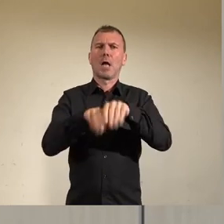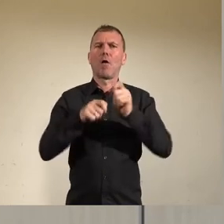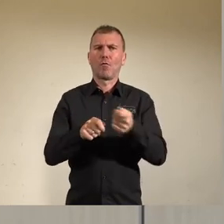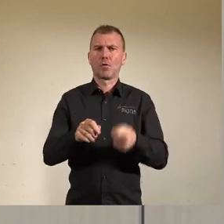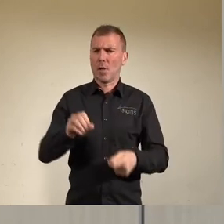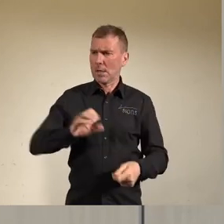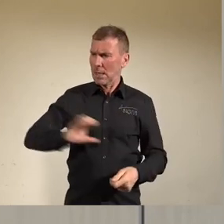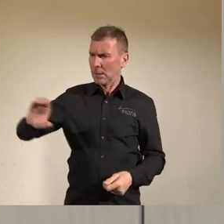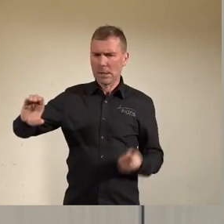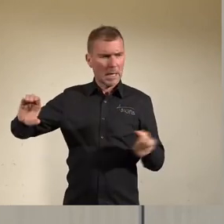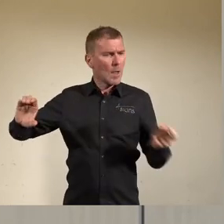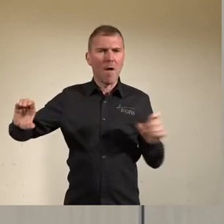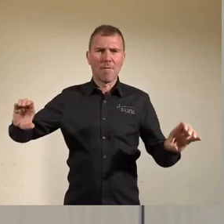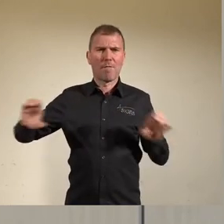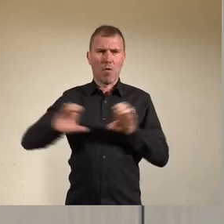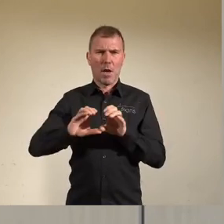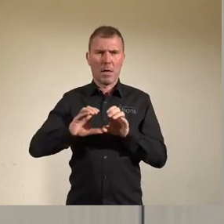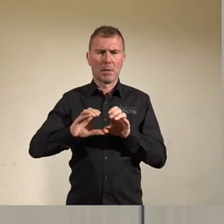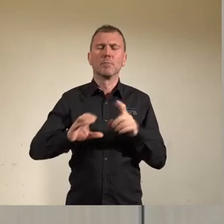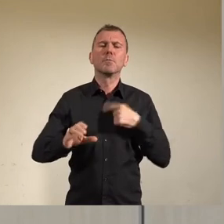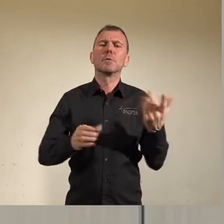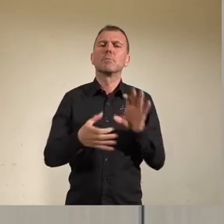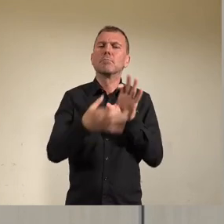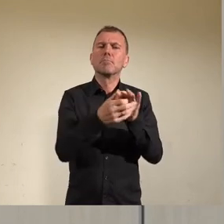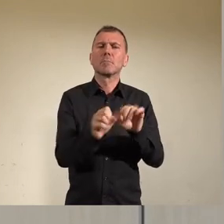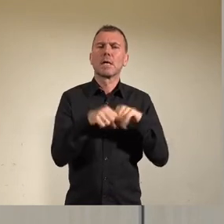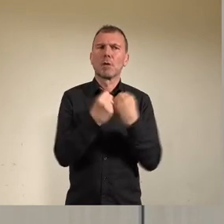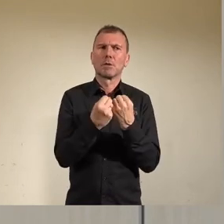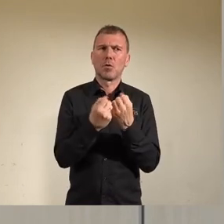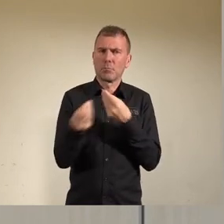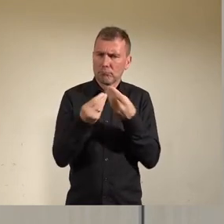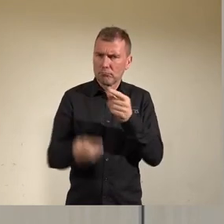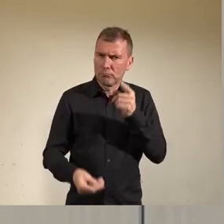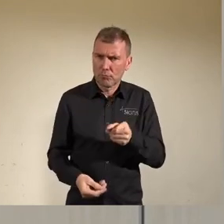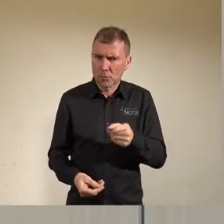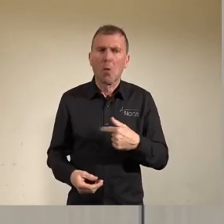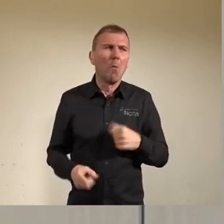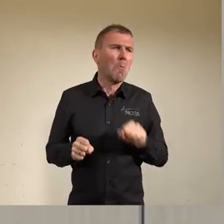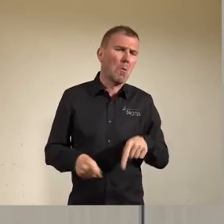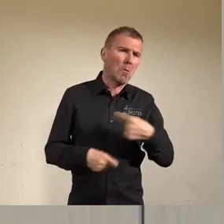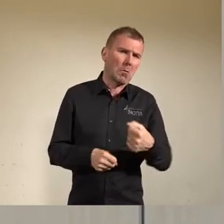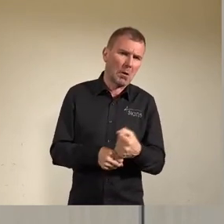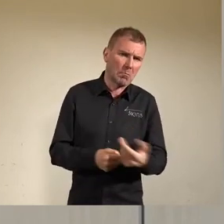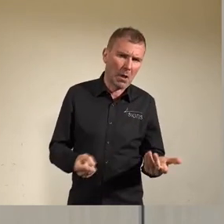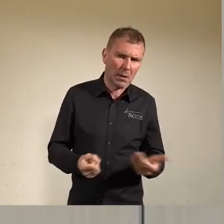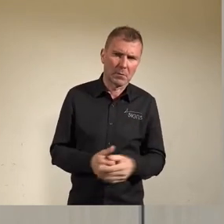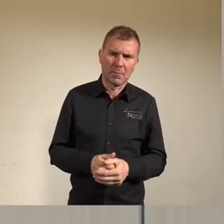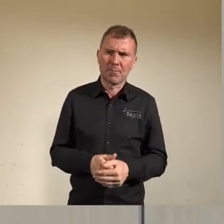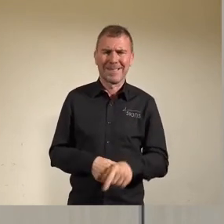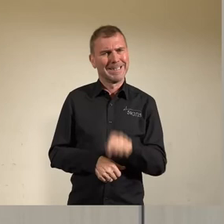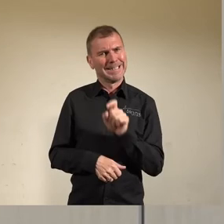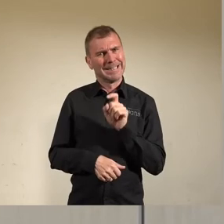dann situationsgemäß formulieren müssen und dann auch können. Das ist in